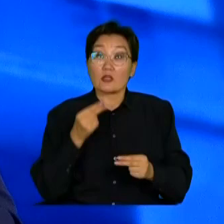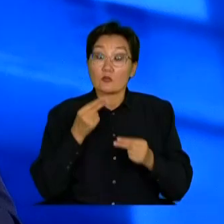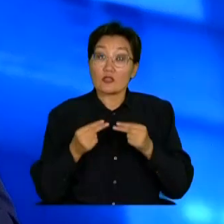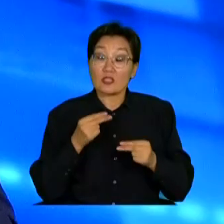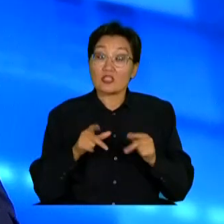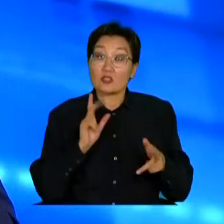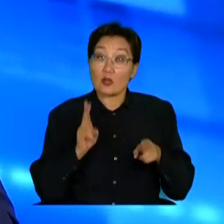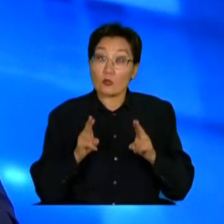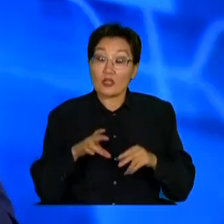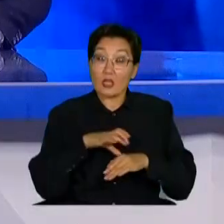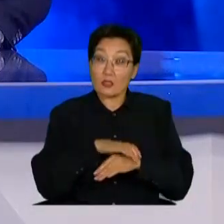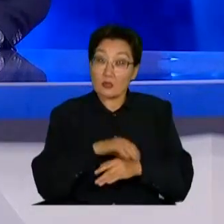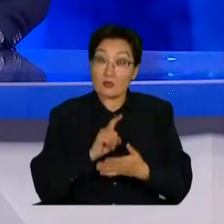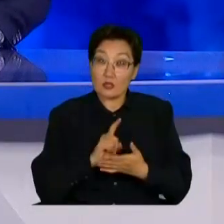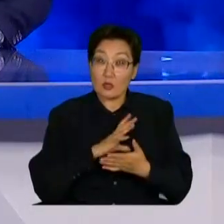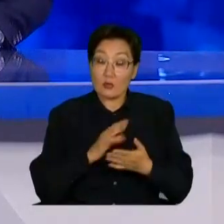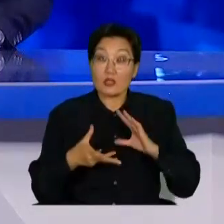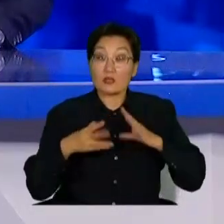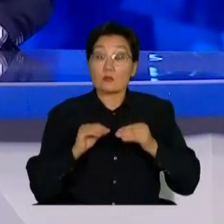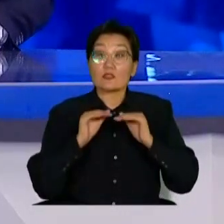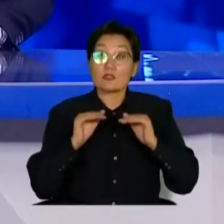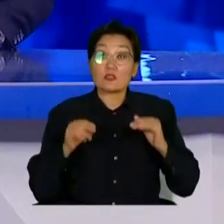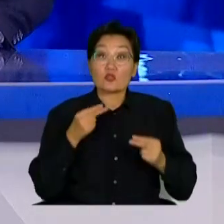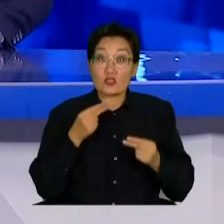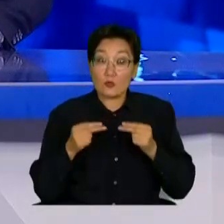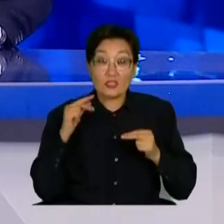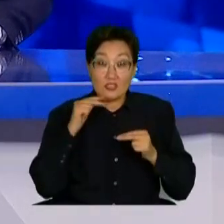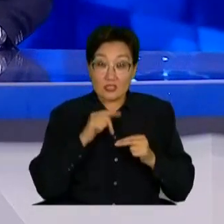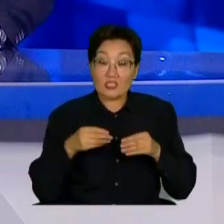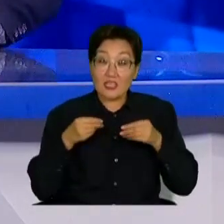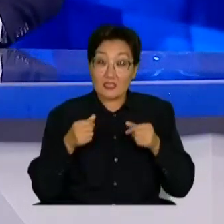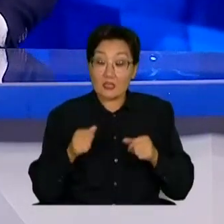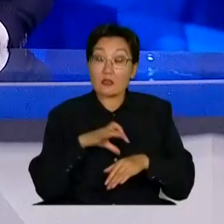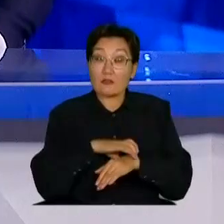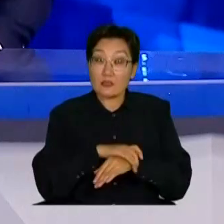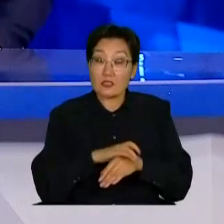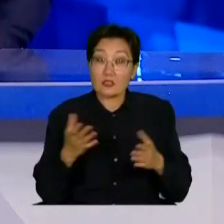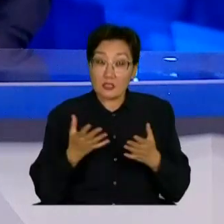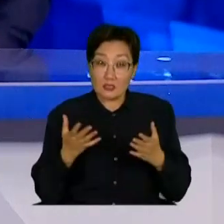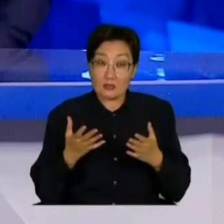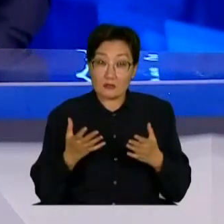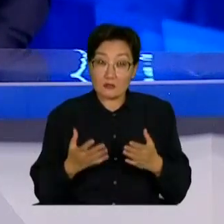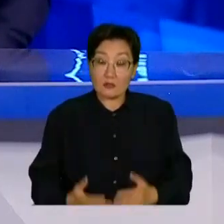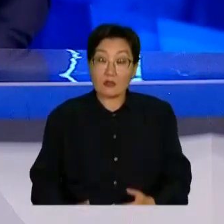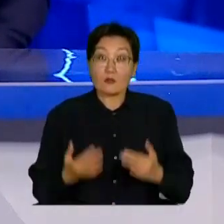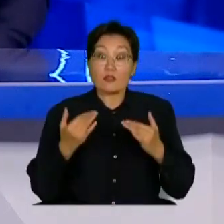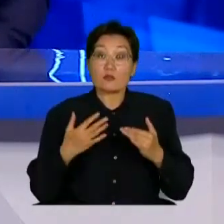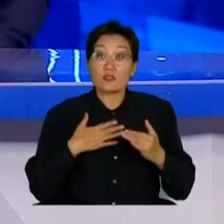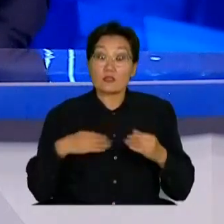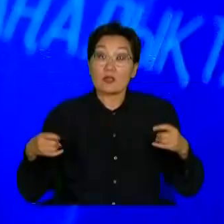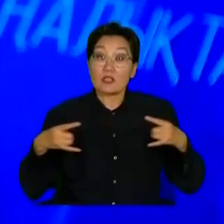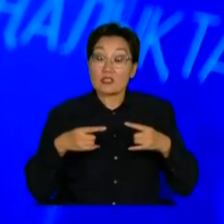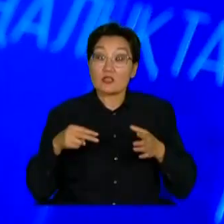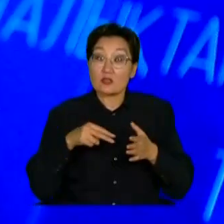технологиялық дайындығы анық болуы тиіс. Жалпы балалардың тамақтан улануына әсер ететін факторлар қандай? Дәл қазір бізбен